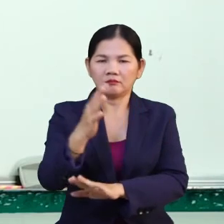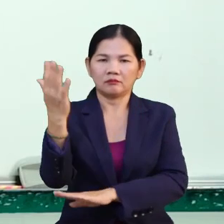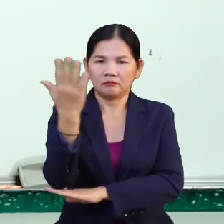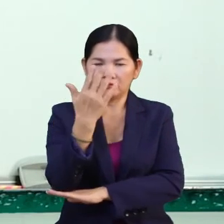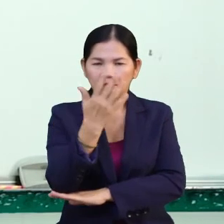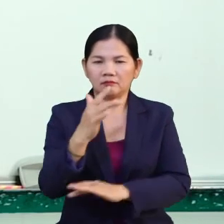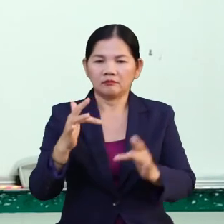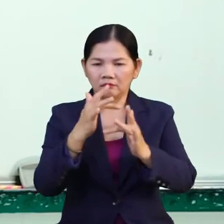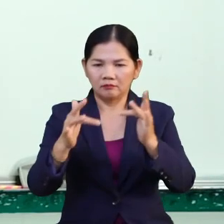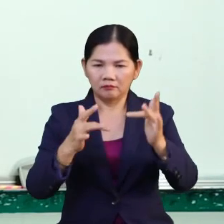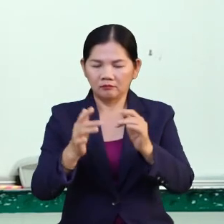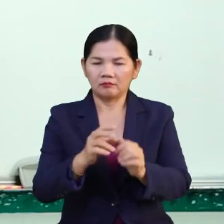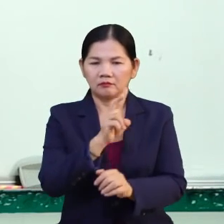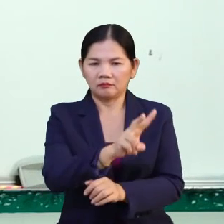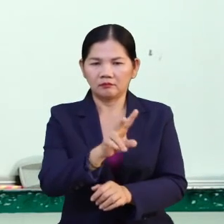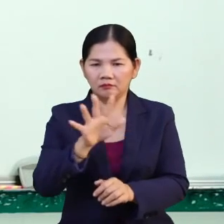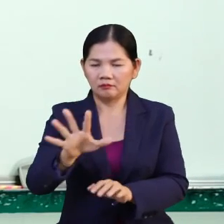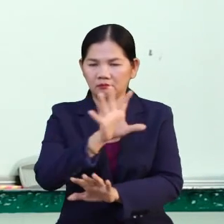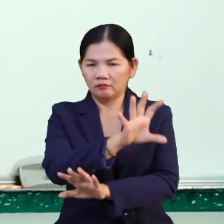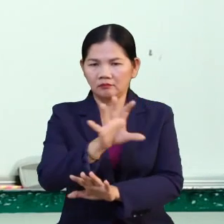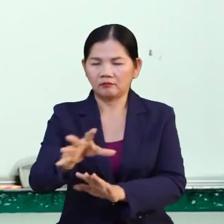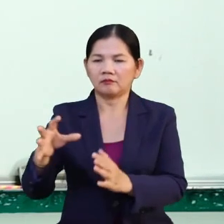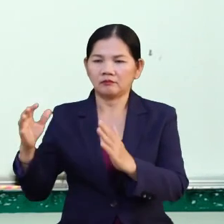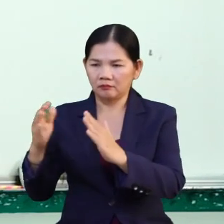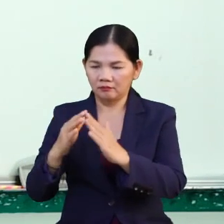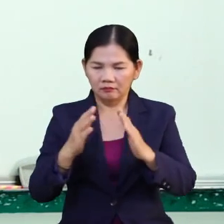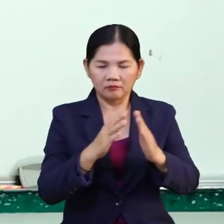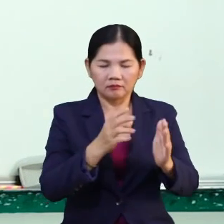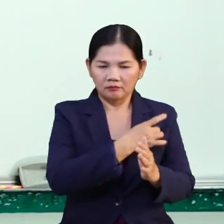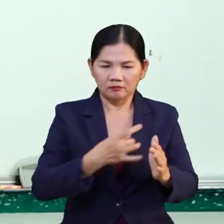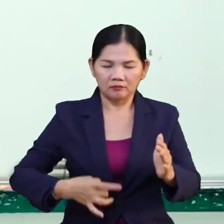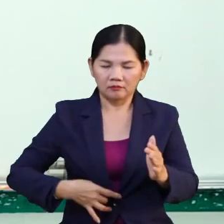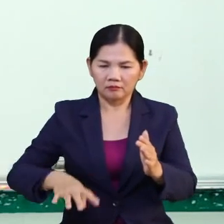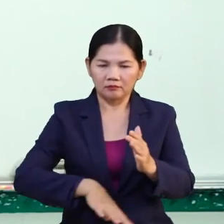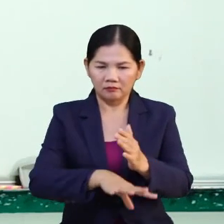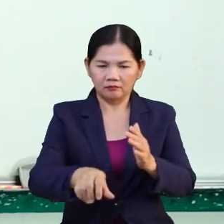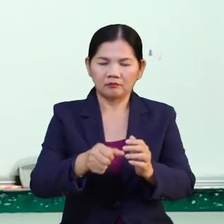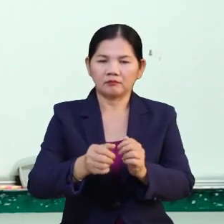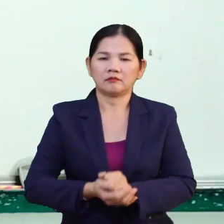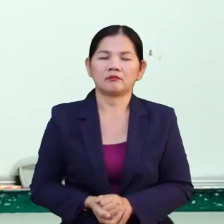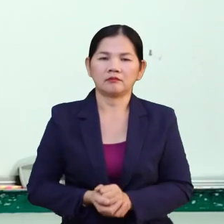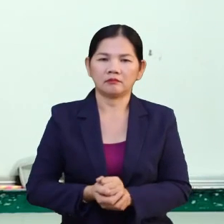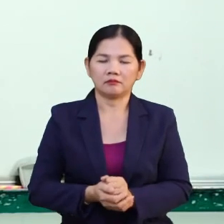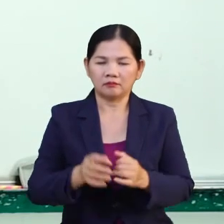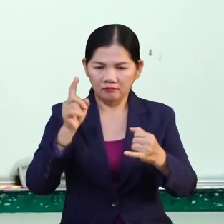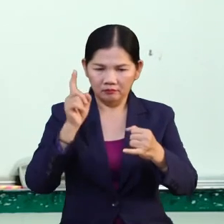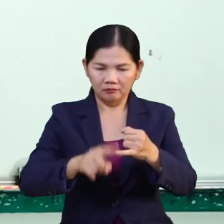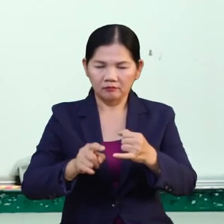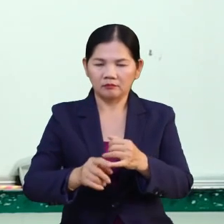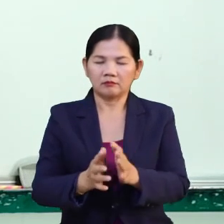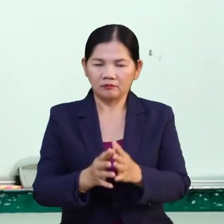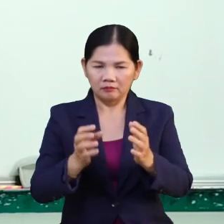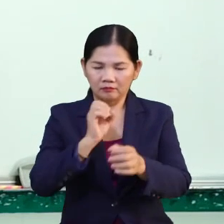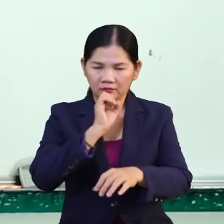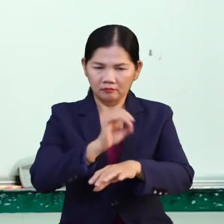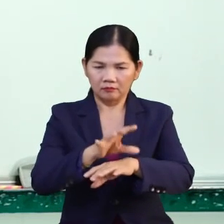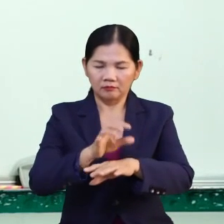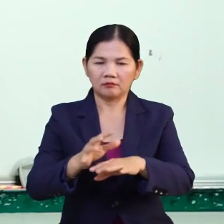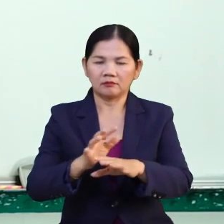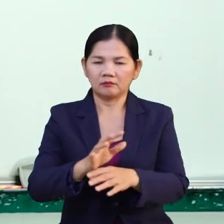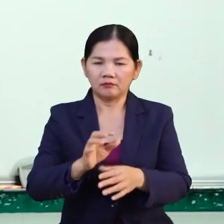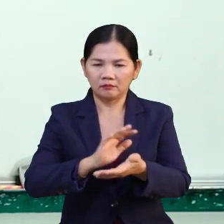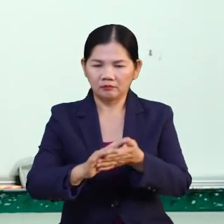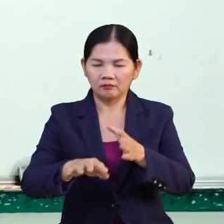កាបនានាទូទាំង25រាជធានីខេត្តនៃប្រជាជាតិកម្ពុជាហើយជាចុងក្រោយអ្នកគ្រូសំផ្ដាំភ្នាកូន